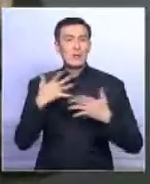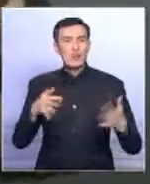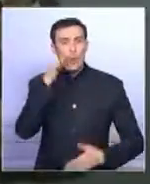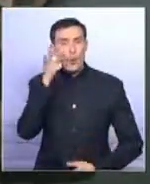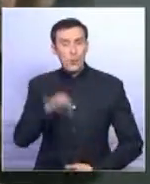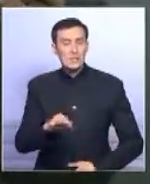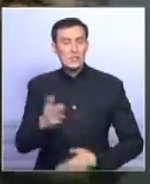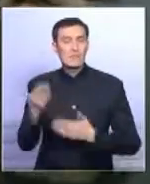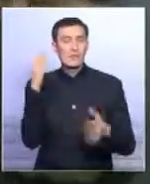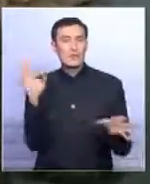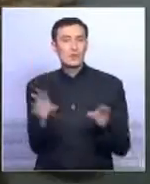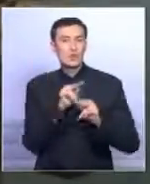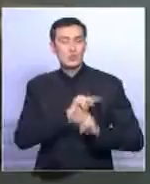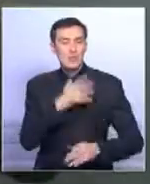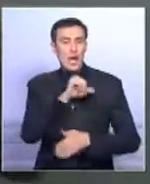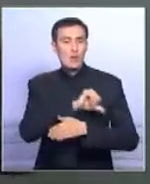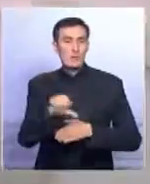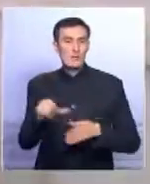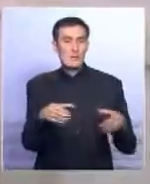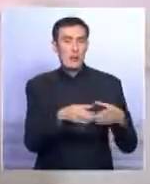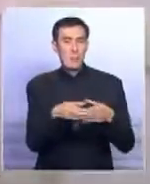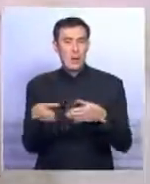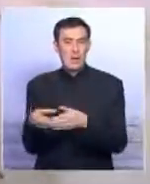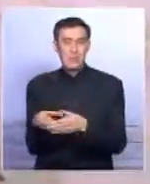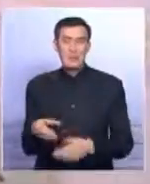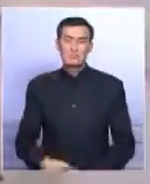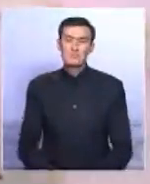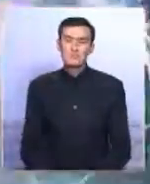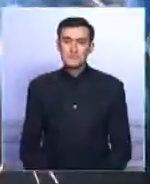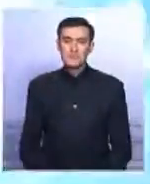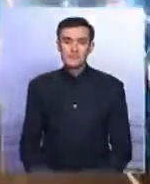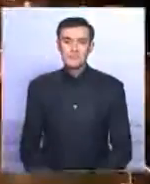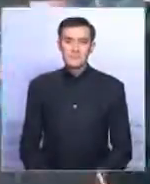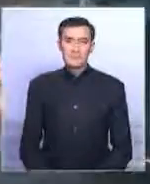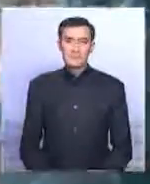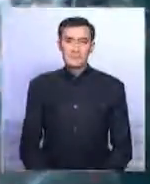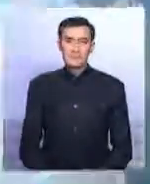опыт и давно сотрудничает с зарубежными партнерами.